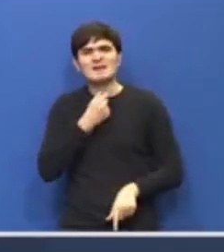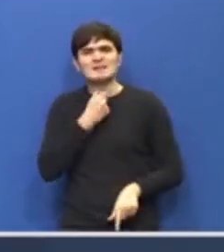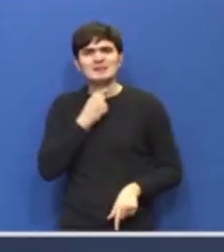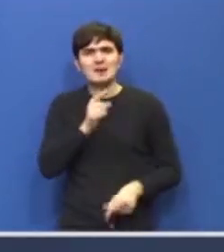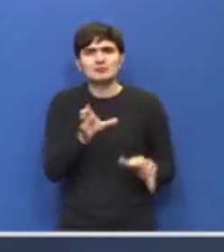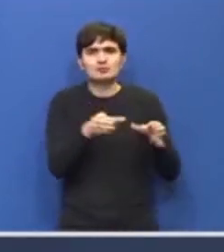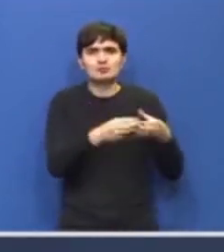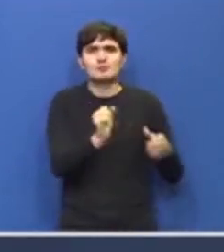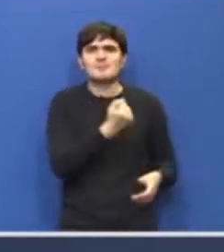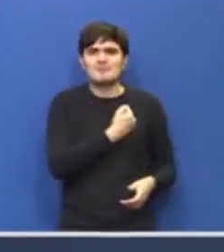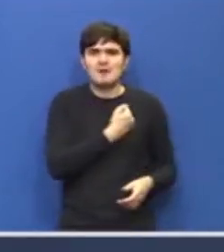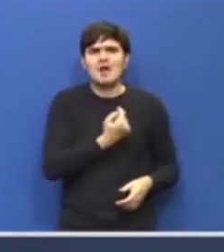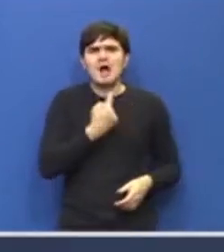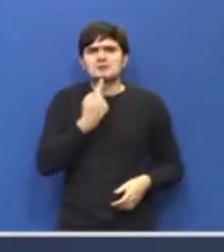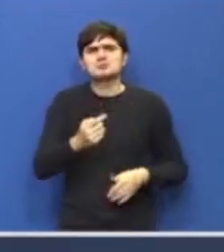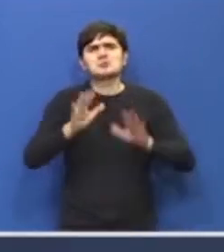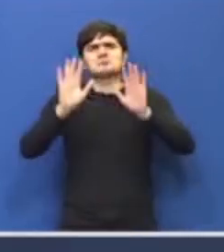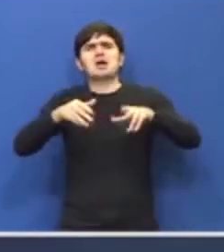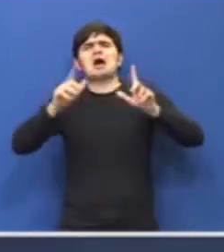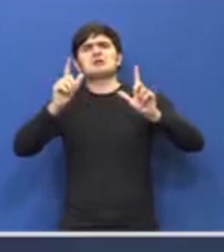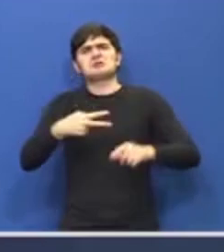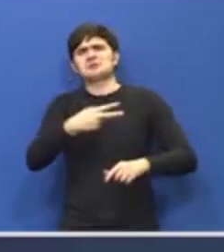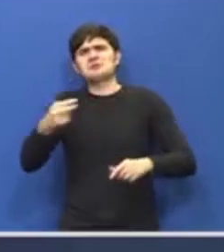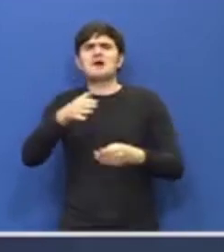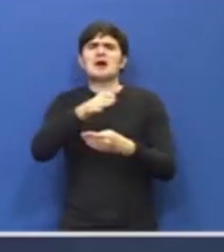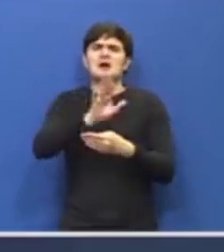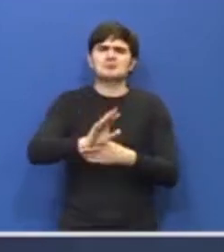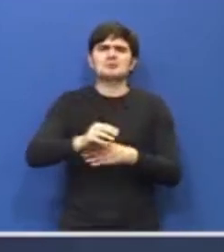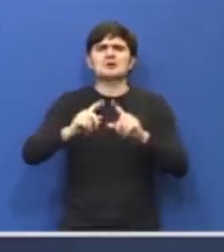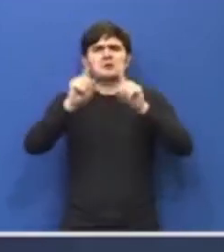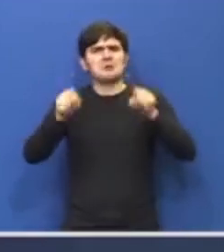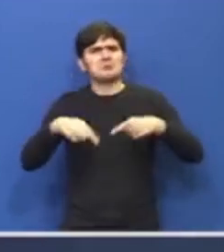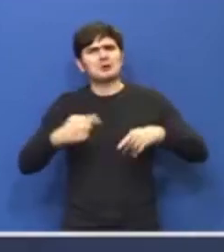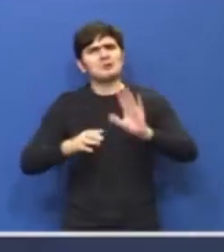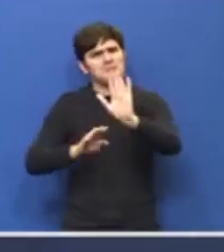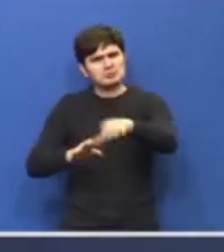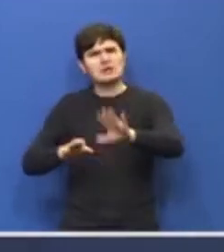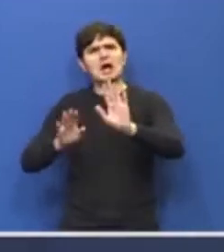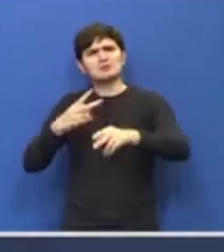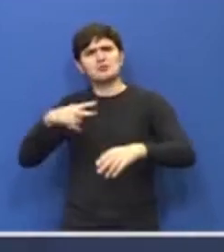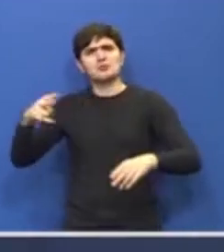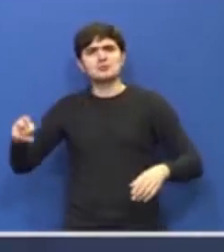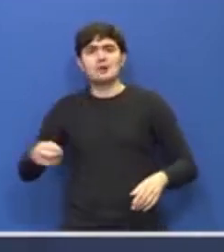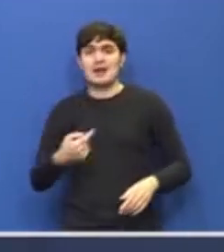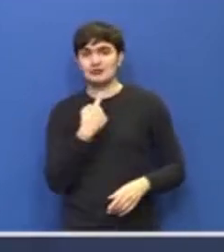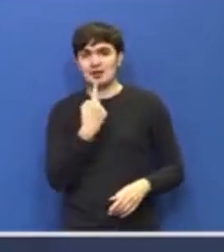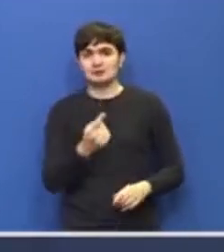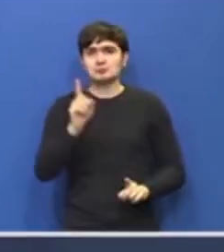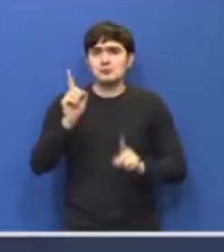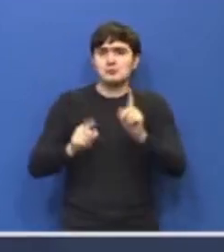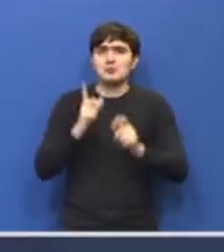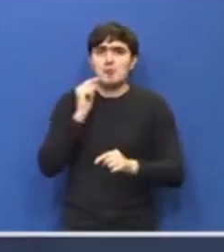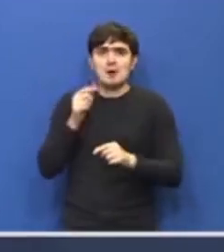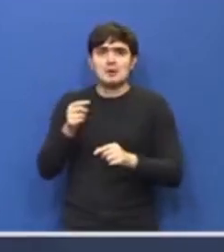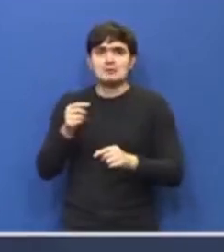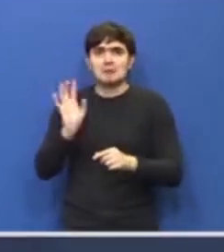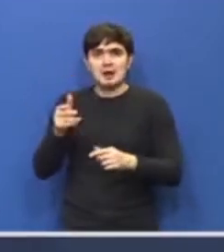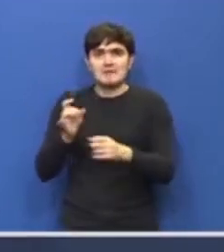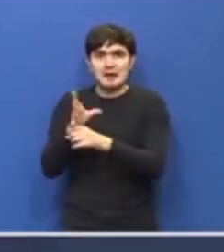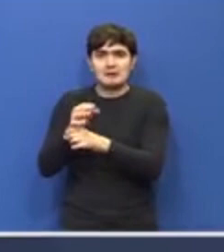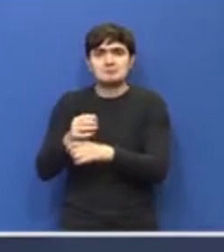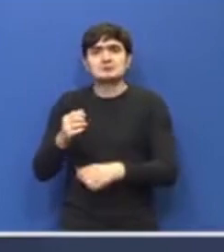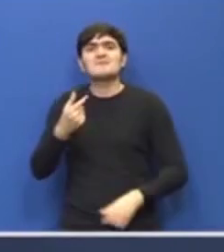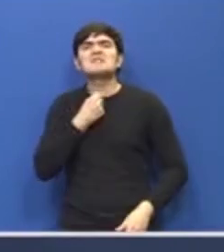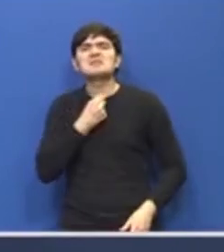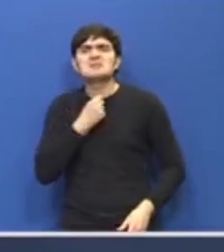care le-a spus stați liniștiți aici că și dacă nu-i autorizație, și dacă a expirat contractul, voi puteți să mergeți în continuare. Ei sunt, unii dintre ei sunt victime și pentru ei îmi pare